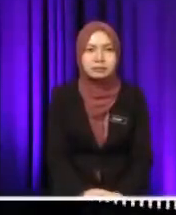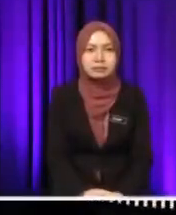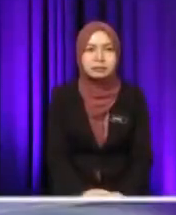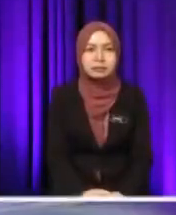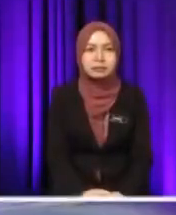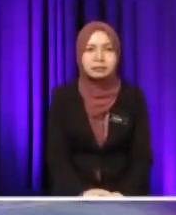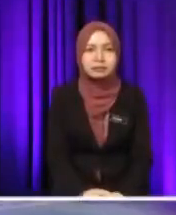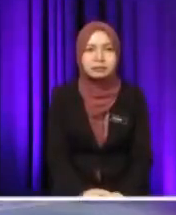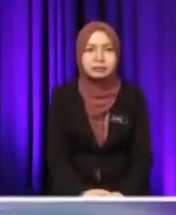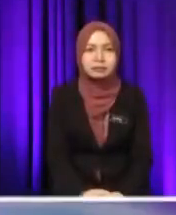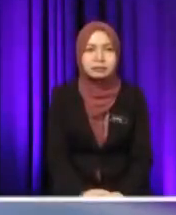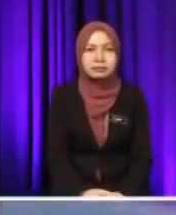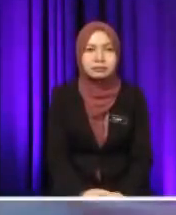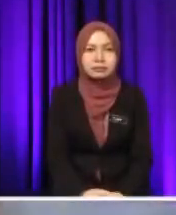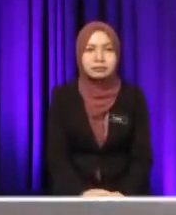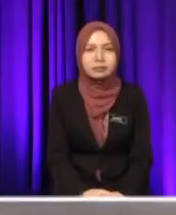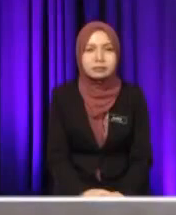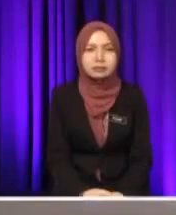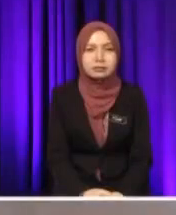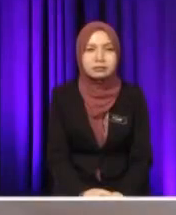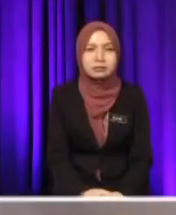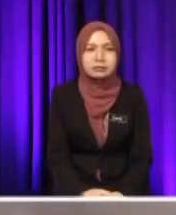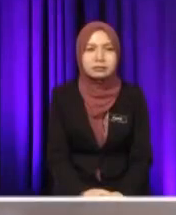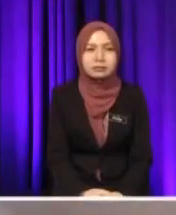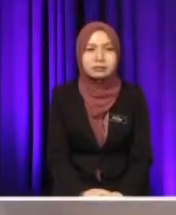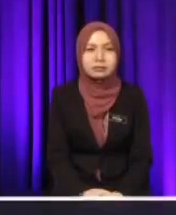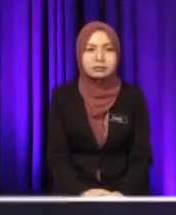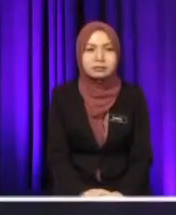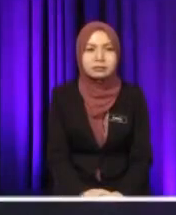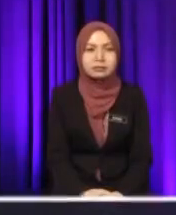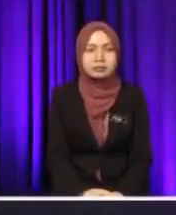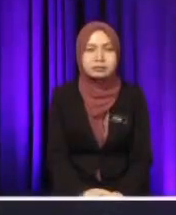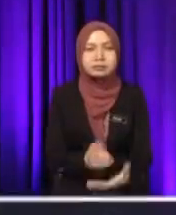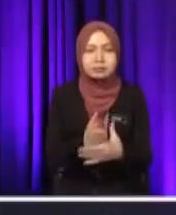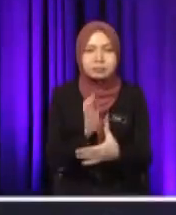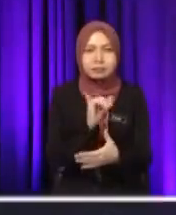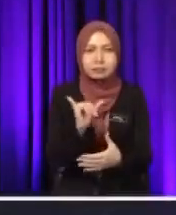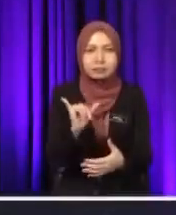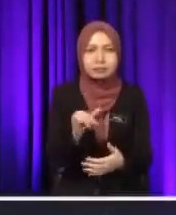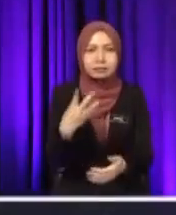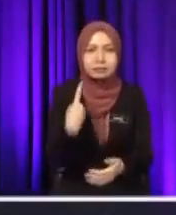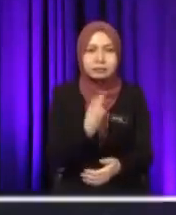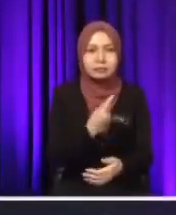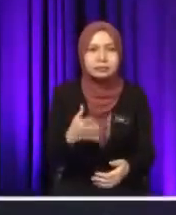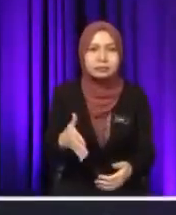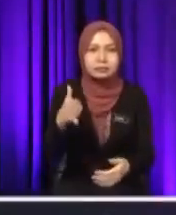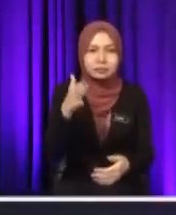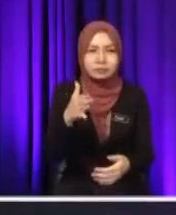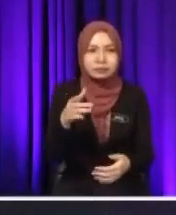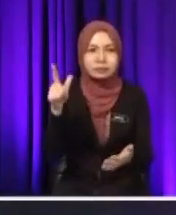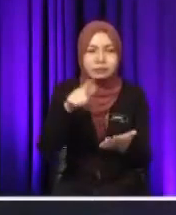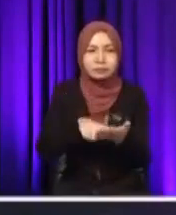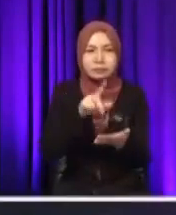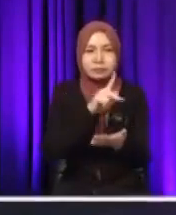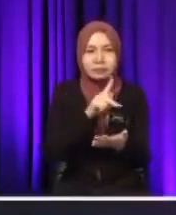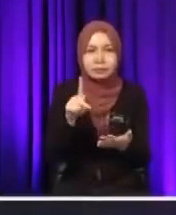Acuan dia. Acuan? Ada acuan. Ada semua dia. Okey. Okey, seterusnya. So, kita masukkan dalam bunga tadi dalam acuan.